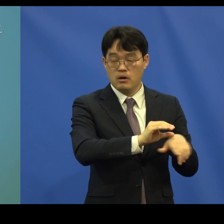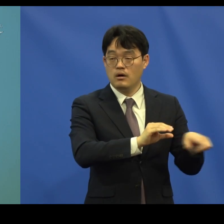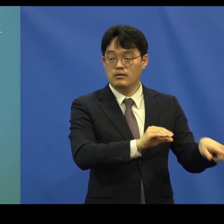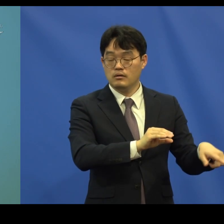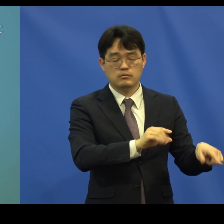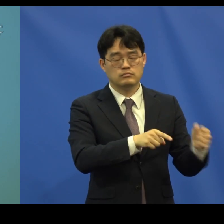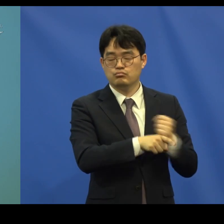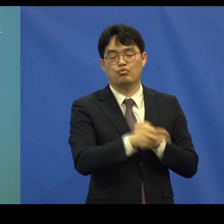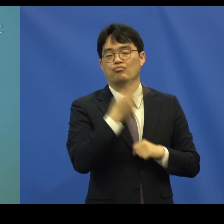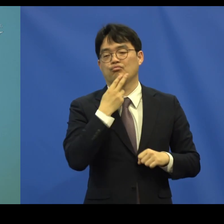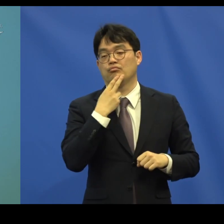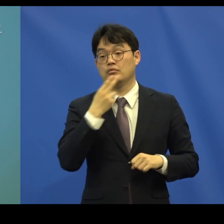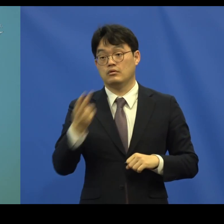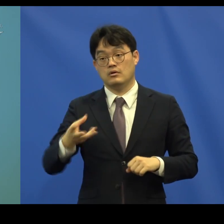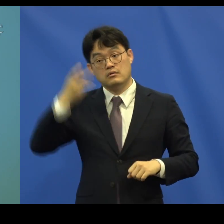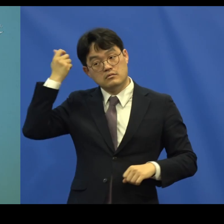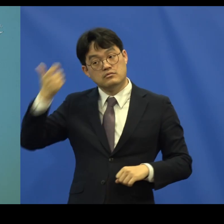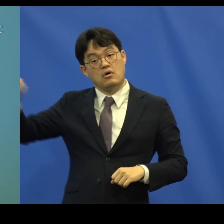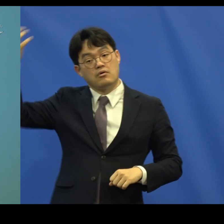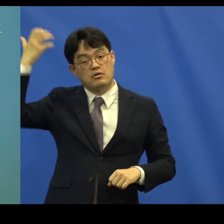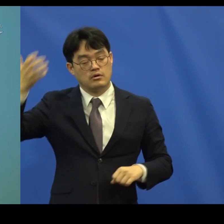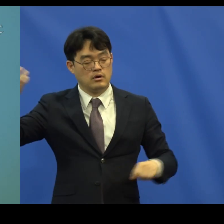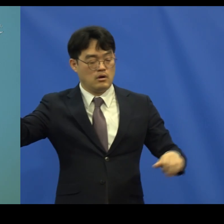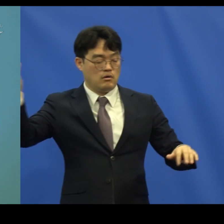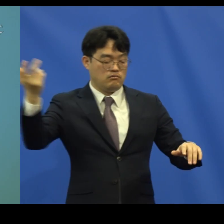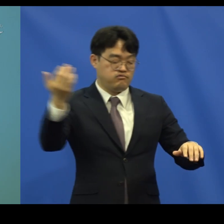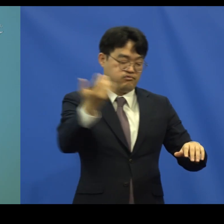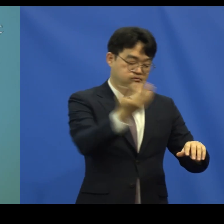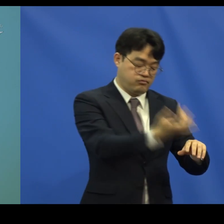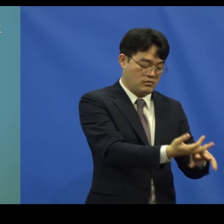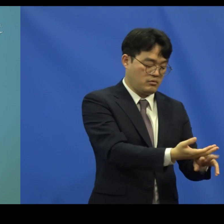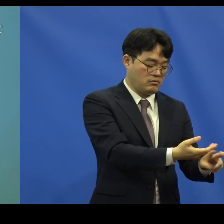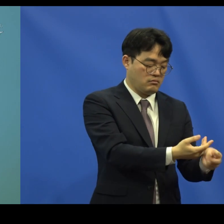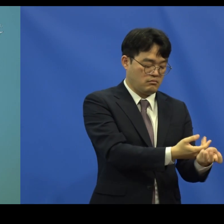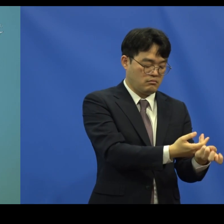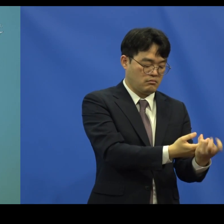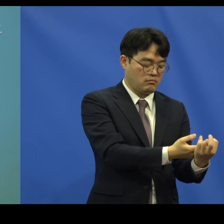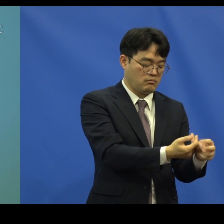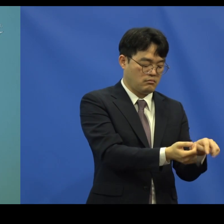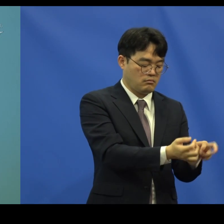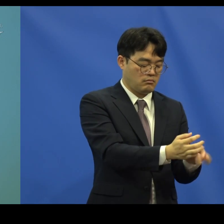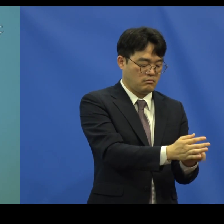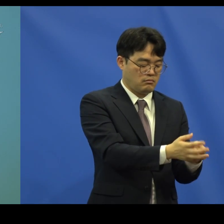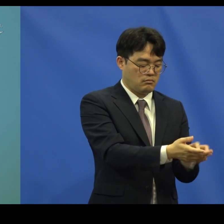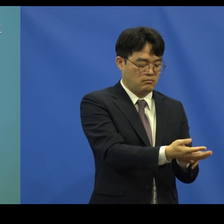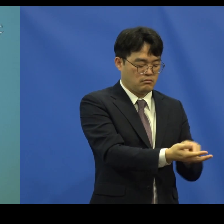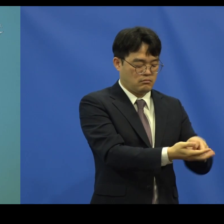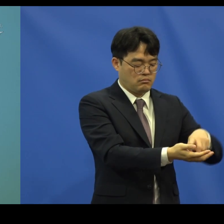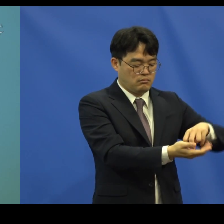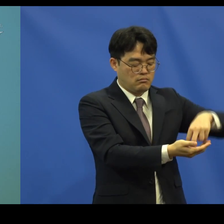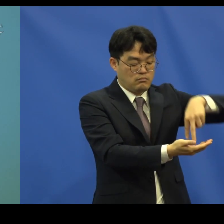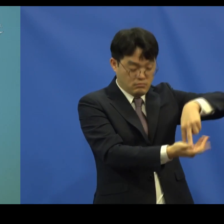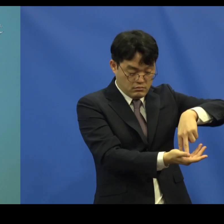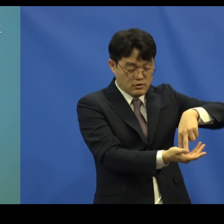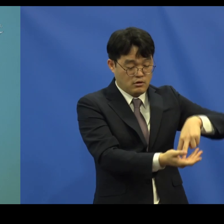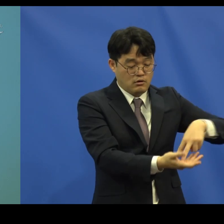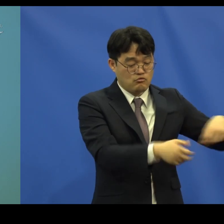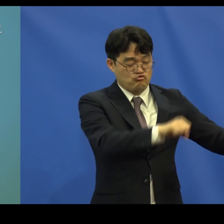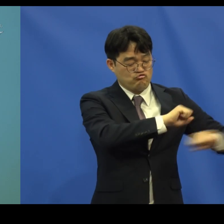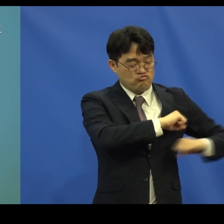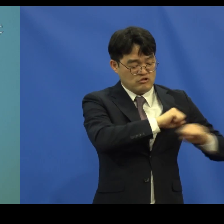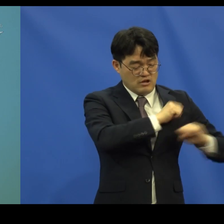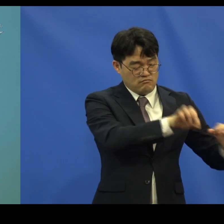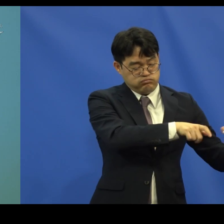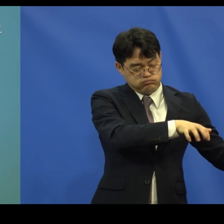거기에 성령이 임하시고 말씀이 부어질 때 그 마른 해골대가 군대로 일어나나. 가장